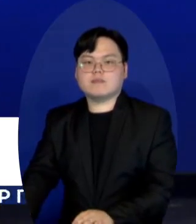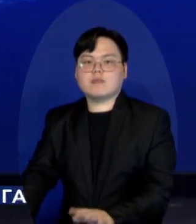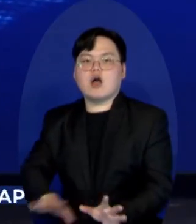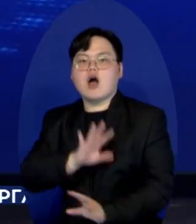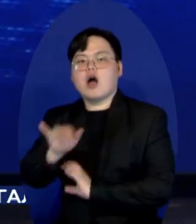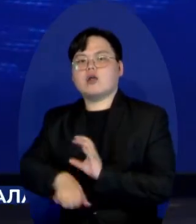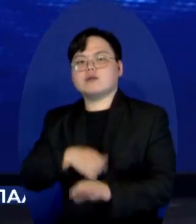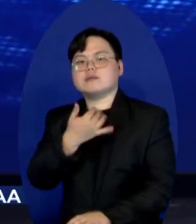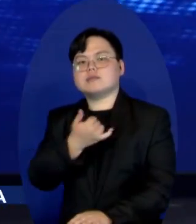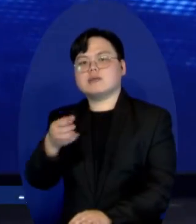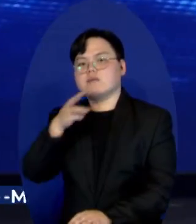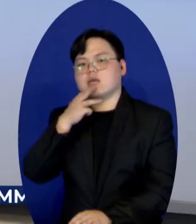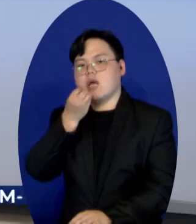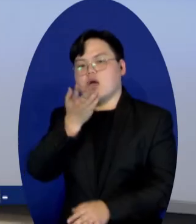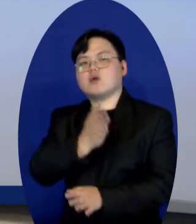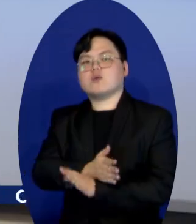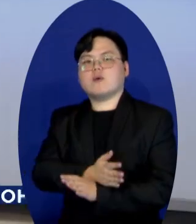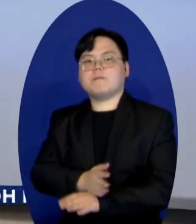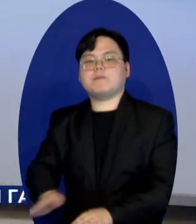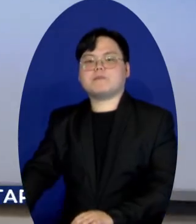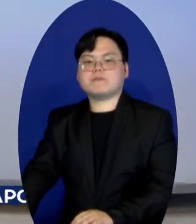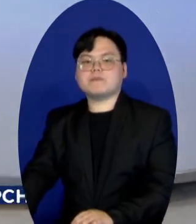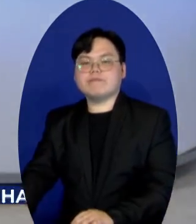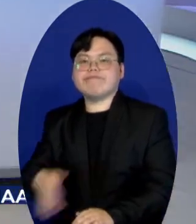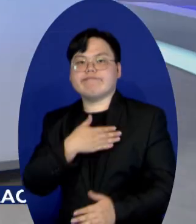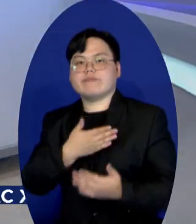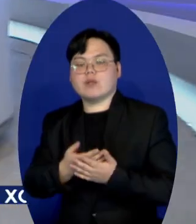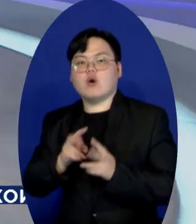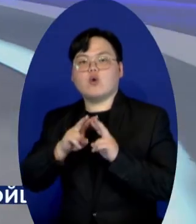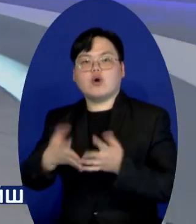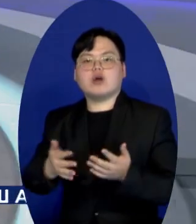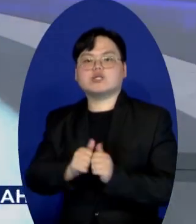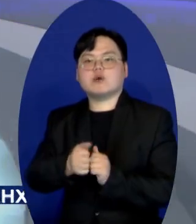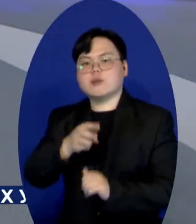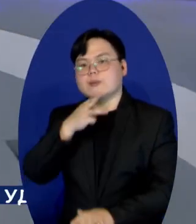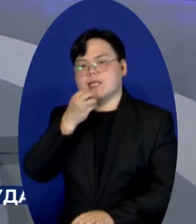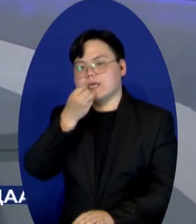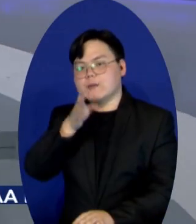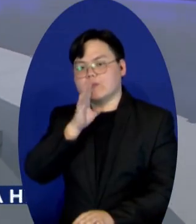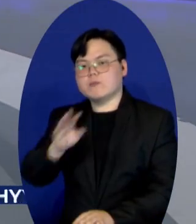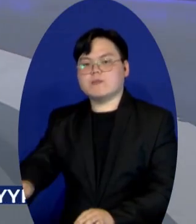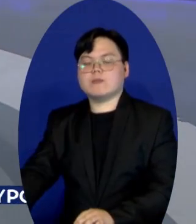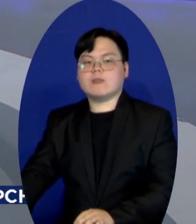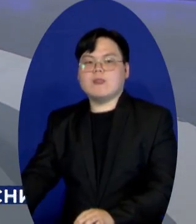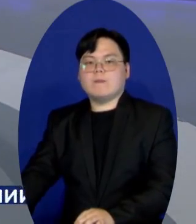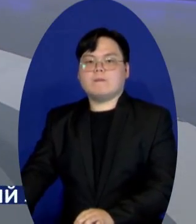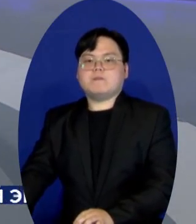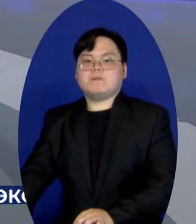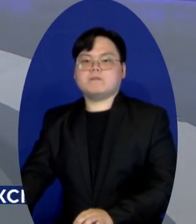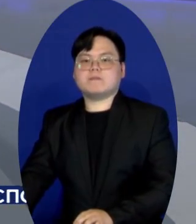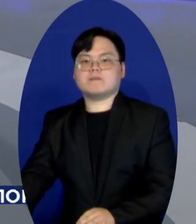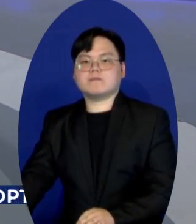Олон улсад болж байгаа зарим үйл явдлын мэдээлэлээ сүргэлээ. За баярлалаа. Үргэлжлүүл үзэгч та бүхэн спортын мэдээ хүргэхээр Сонин Баяр студиуд ажиллаж байна. Оройн мэнд төргий.